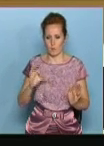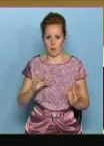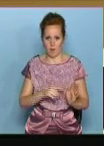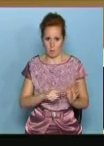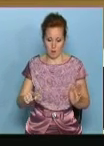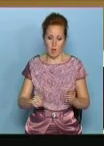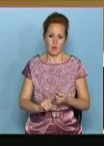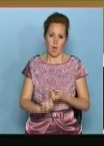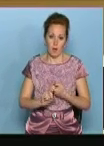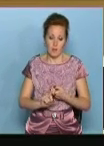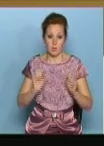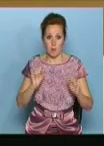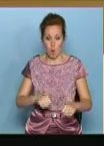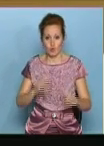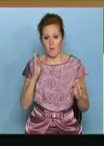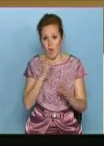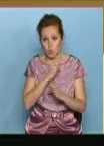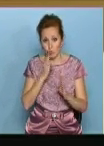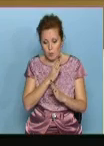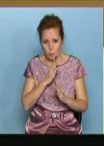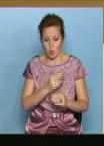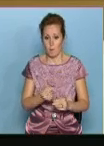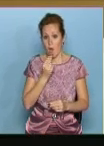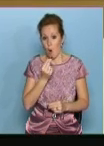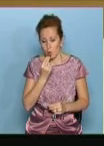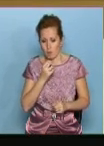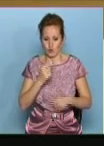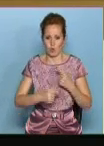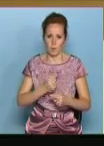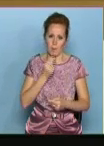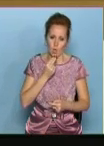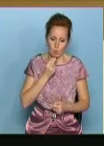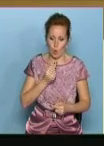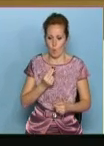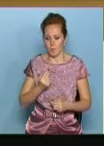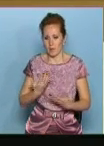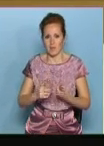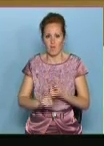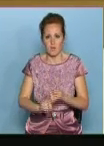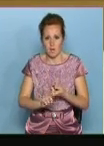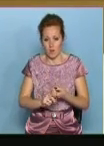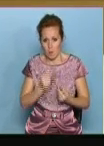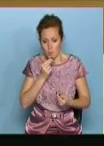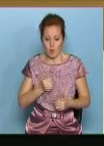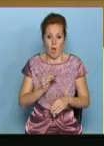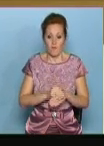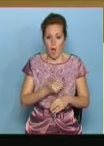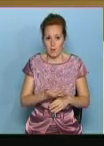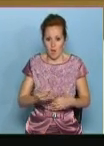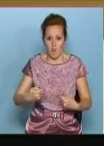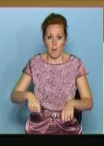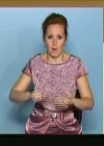можно воздушно-капельным путем, фекально-оральным путем можно заразиться при употреблении инфицированной пищи, то есть факторов передачи